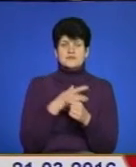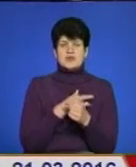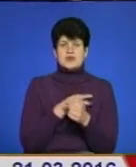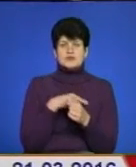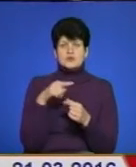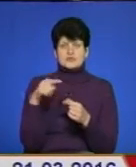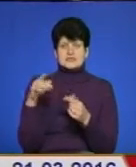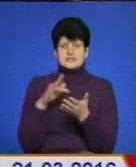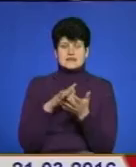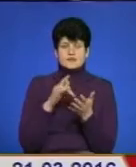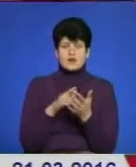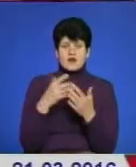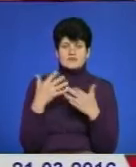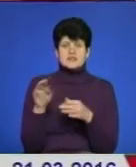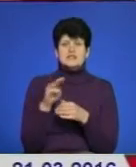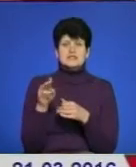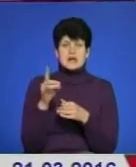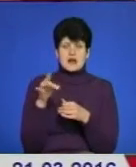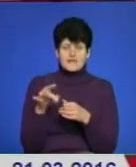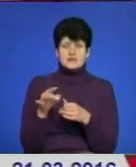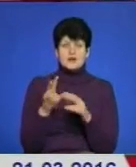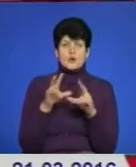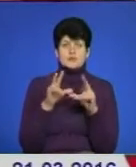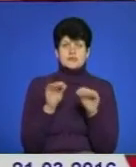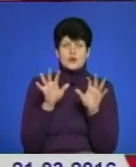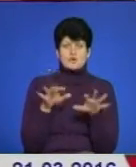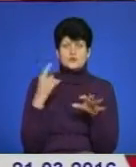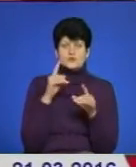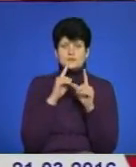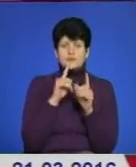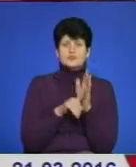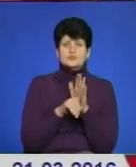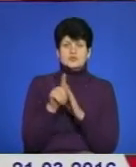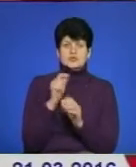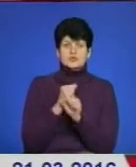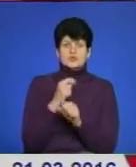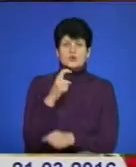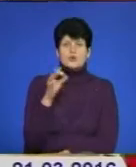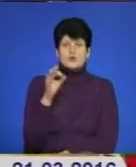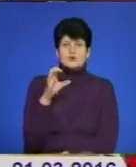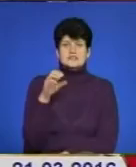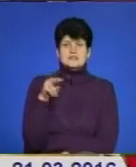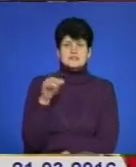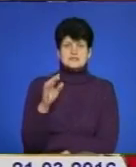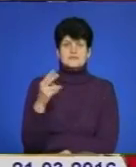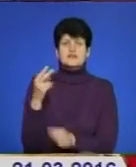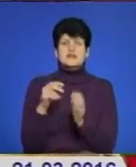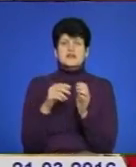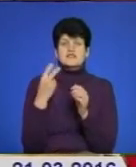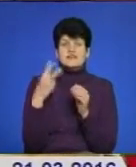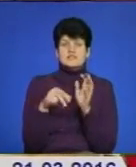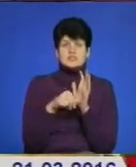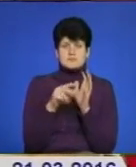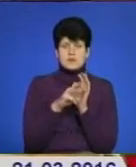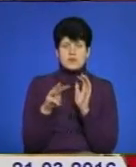кардіохірургічного центру. А вже в травні, як обіцяє голова облради, розпочне роботу хоспіс. 26 мільйонів гривень